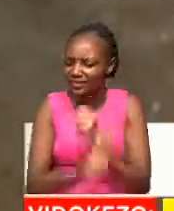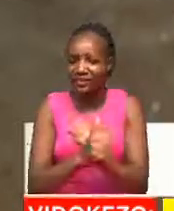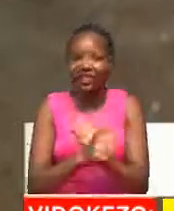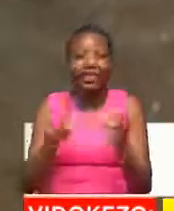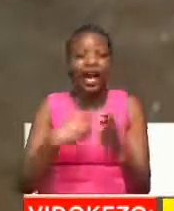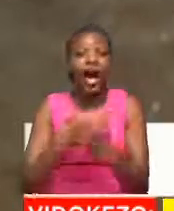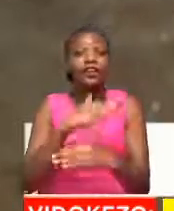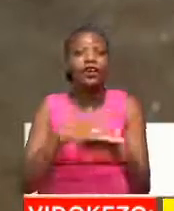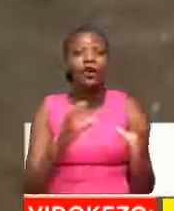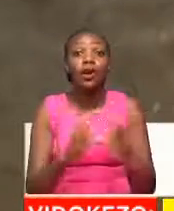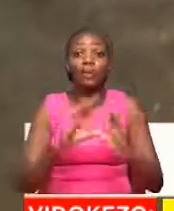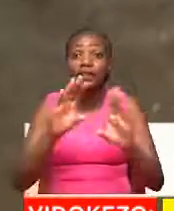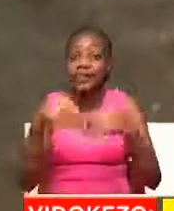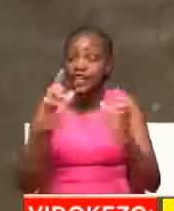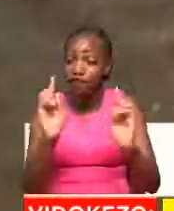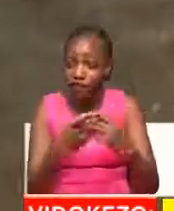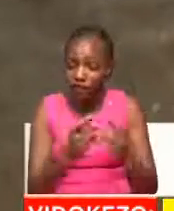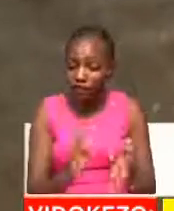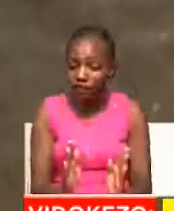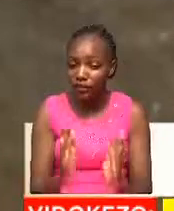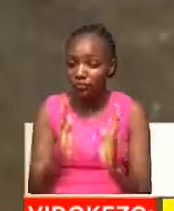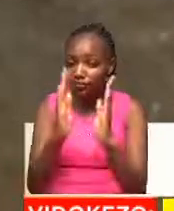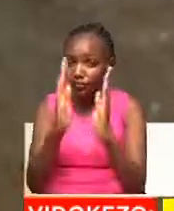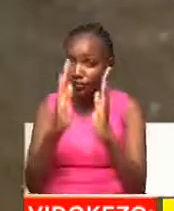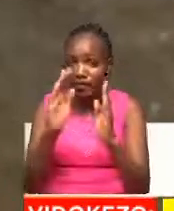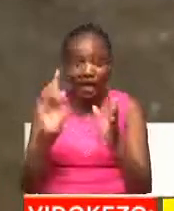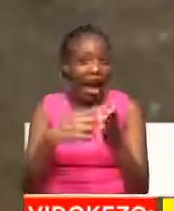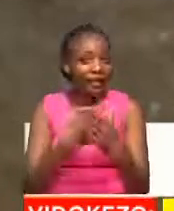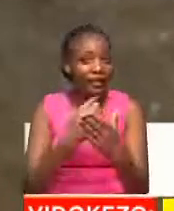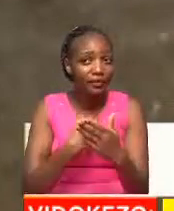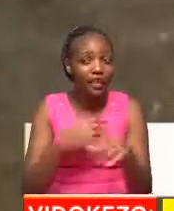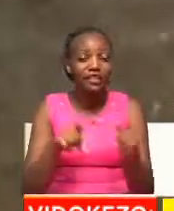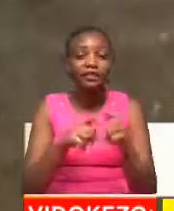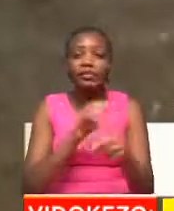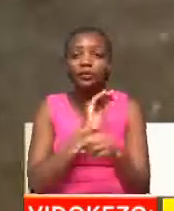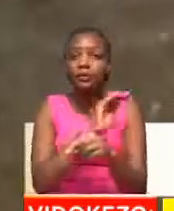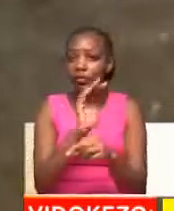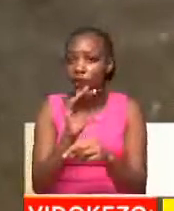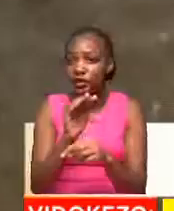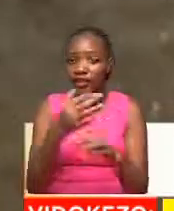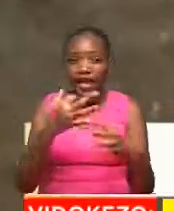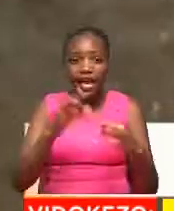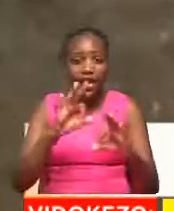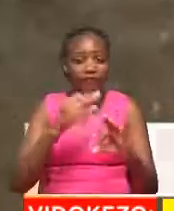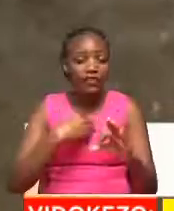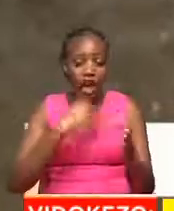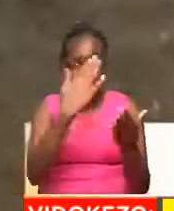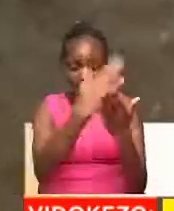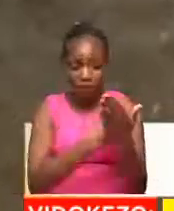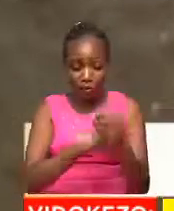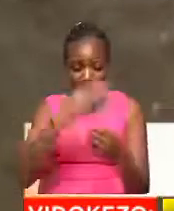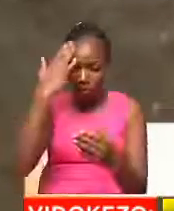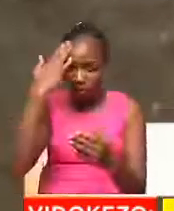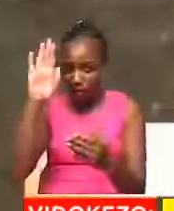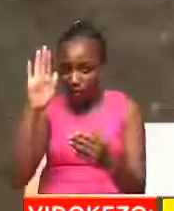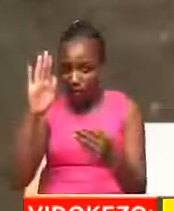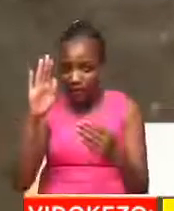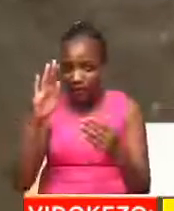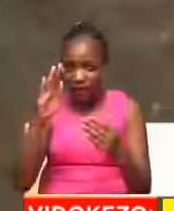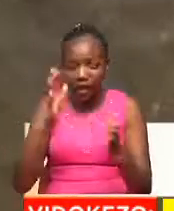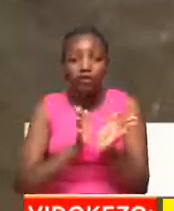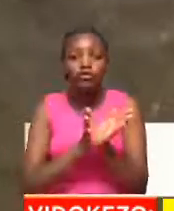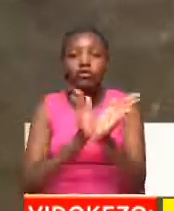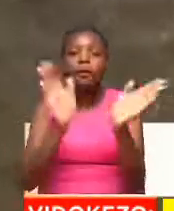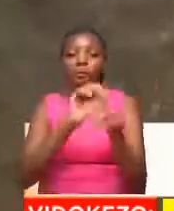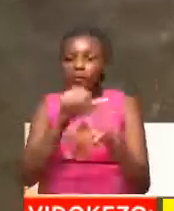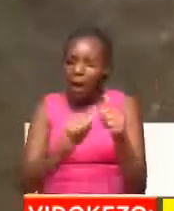inatoa mitungi yake na standards tofauti. Ningependa pia wakuwe na kitengo cha kuhamasisha raia jinsi ya kutumia